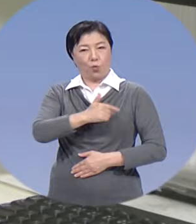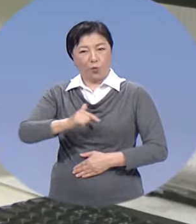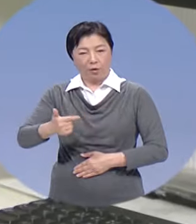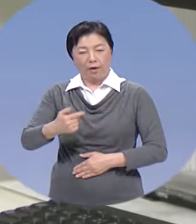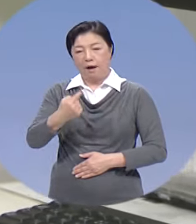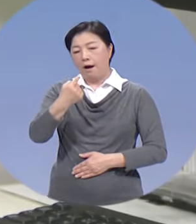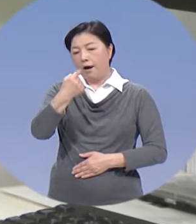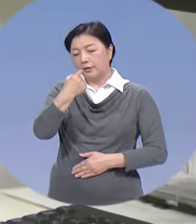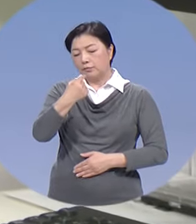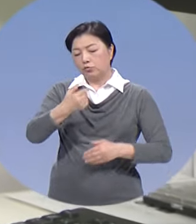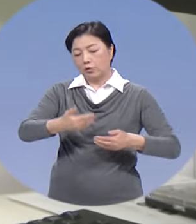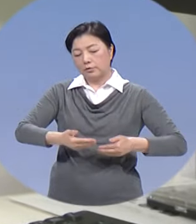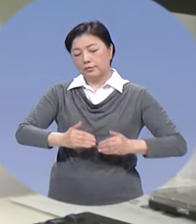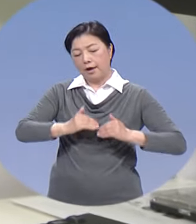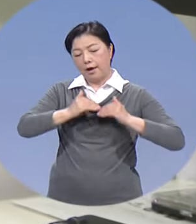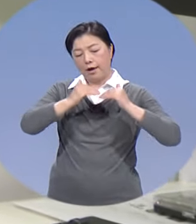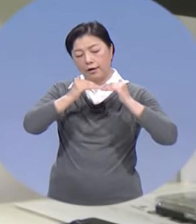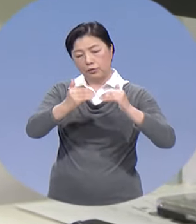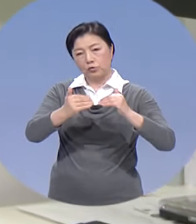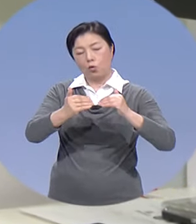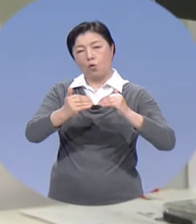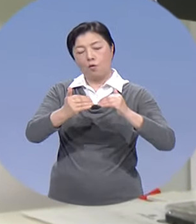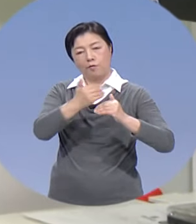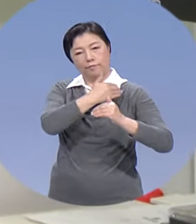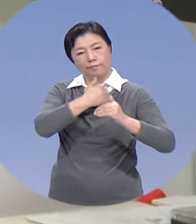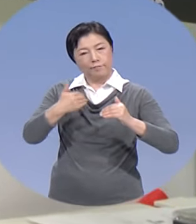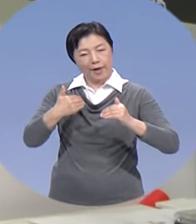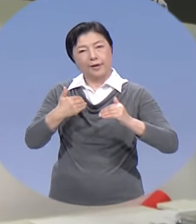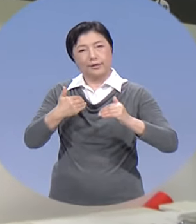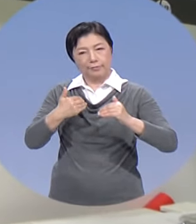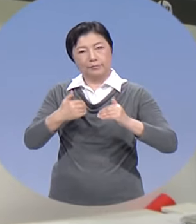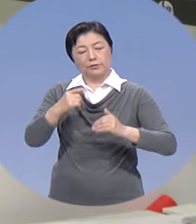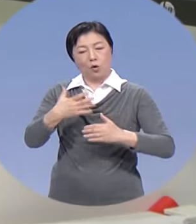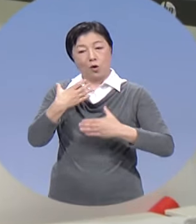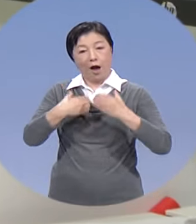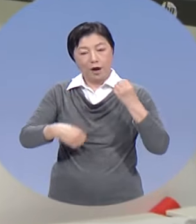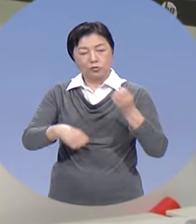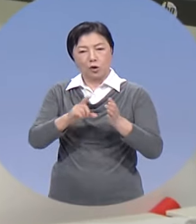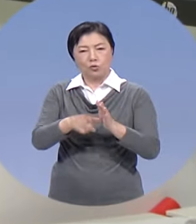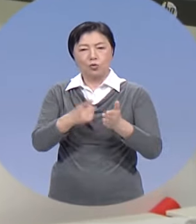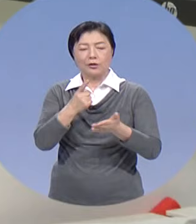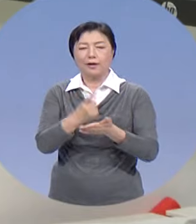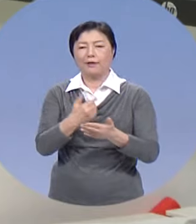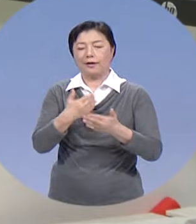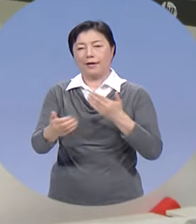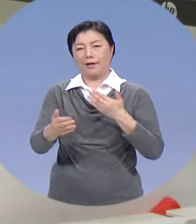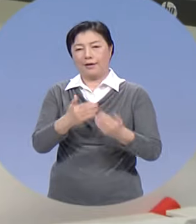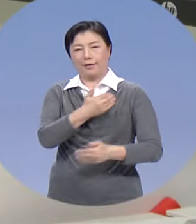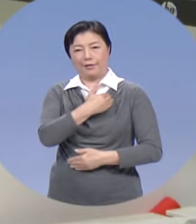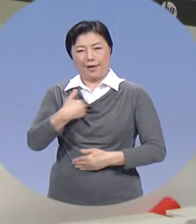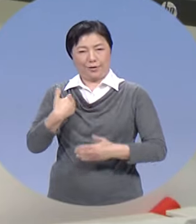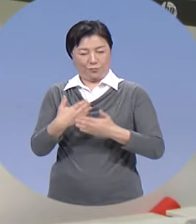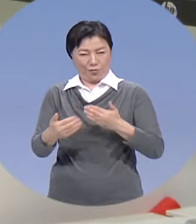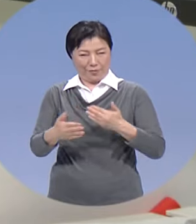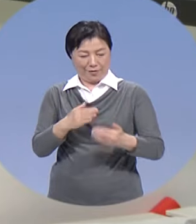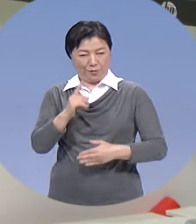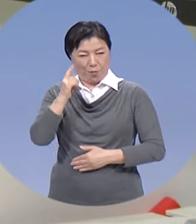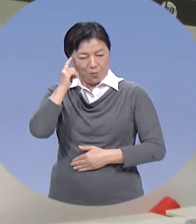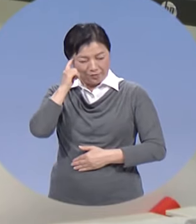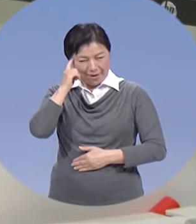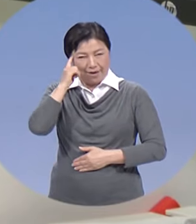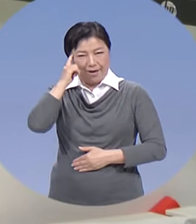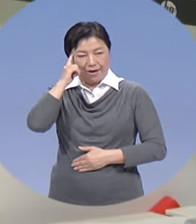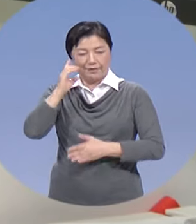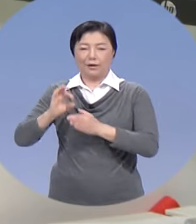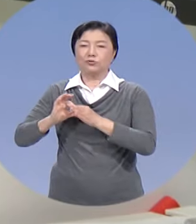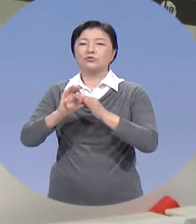まあ、自分を成長させることができる、まあ、唯一なんかその学生 でしか経験できない体験だと思ったんで、ま